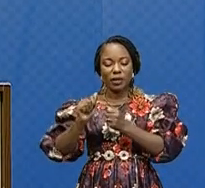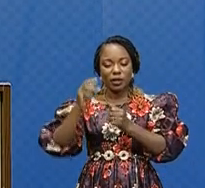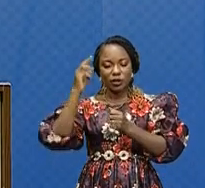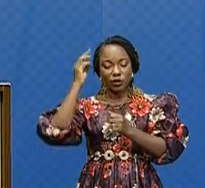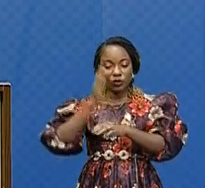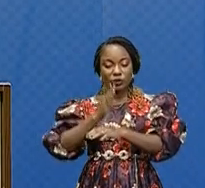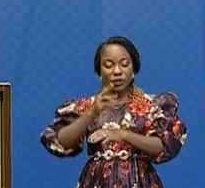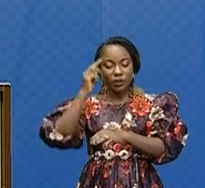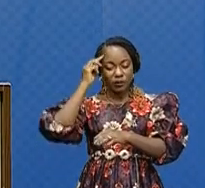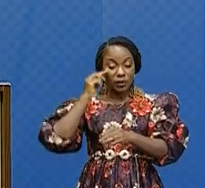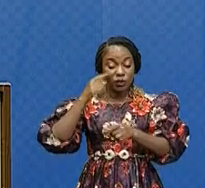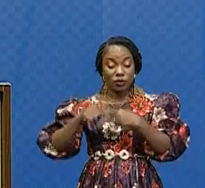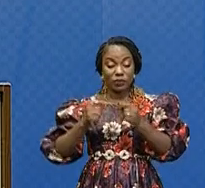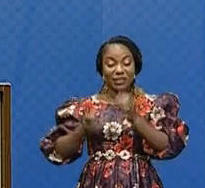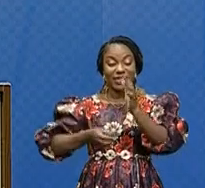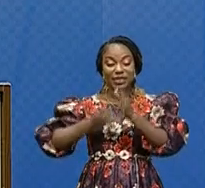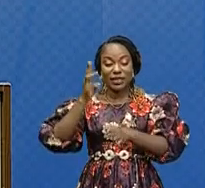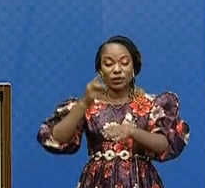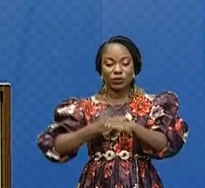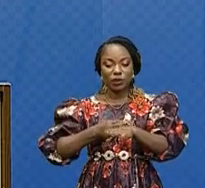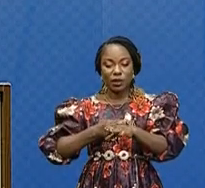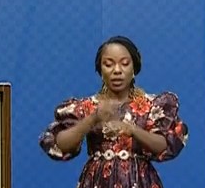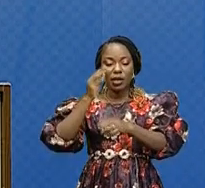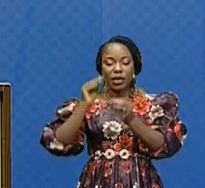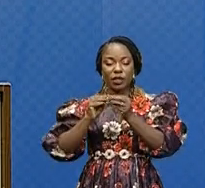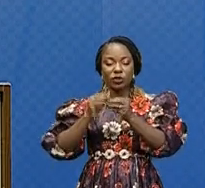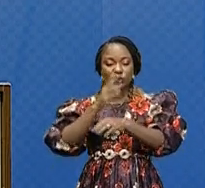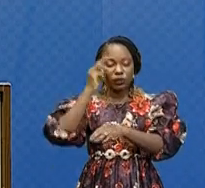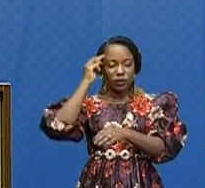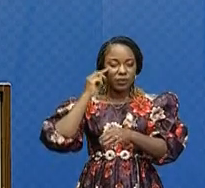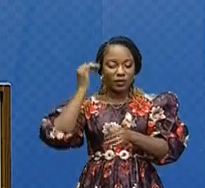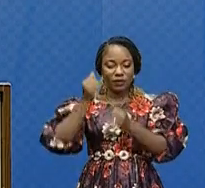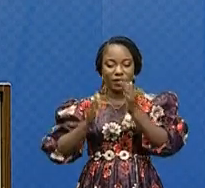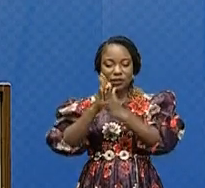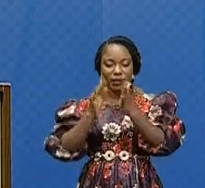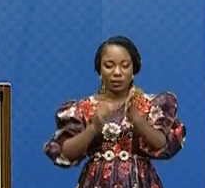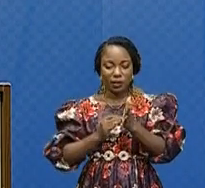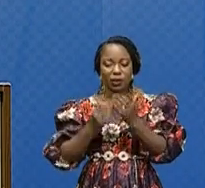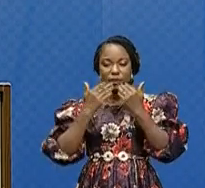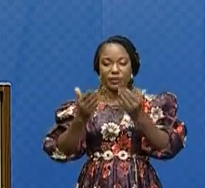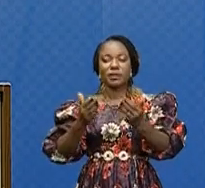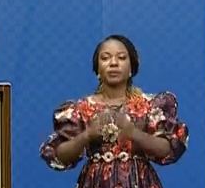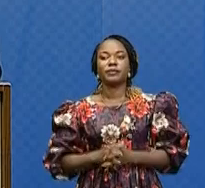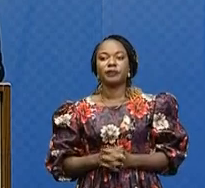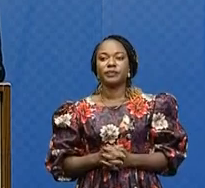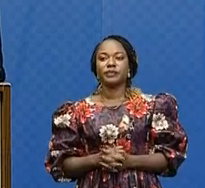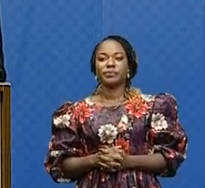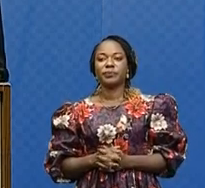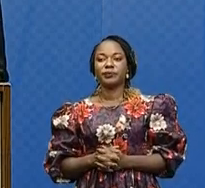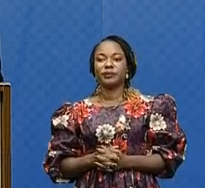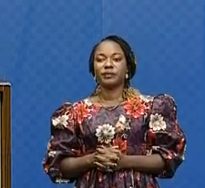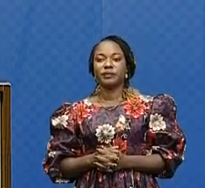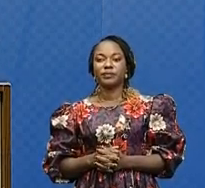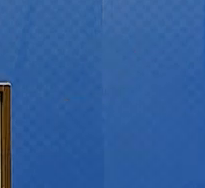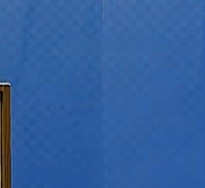ministres. Commencé à 13h, la réunion du Conseil des ministres a pris fin à 17h. Je vous remercie.